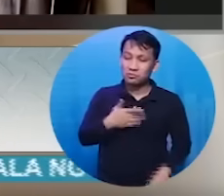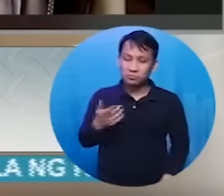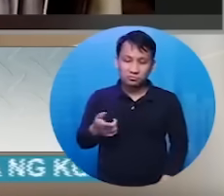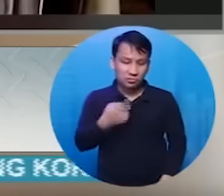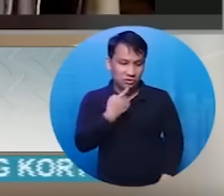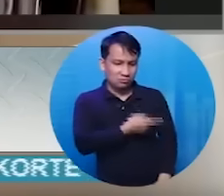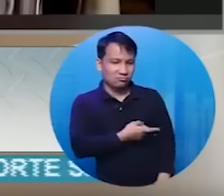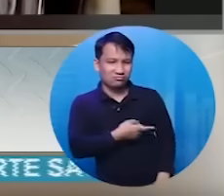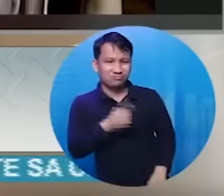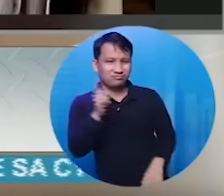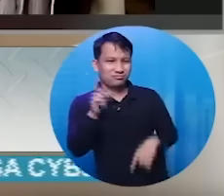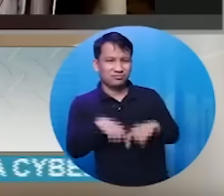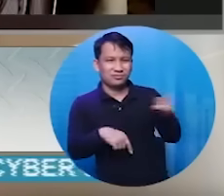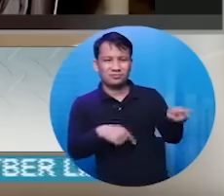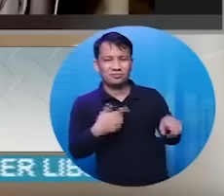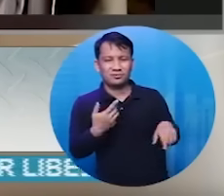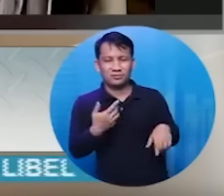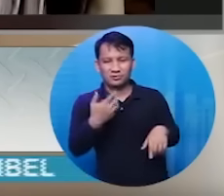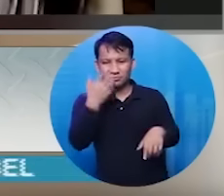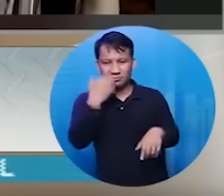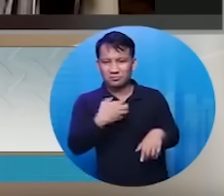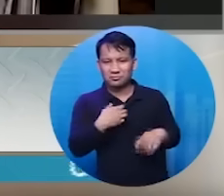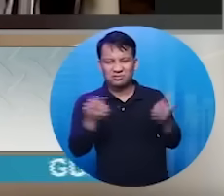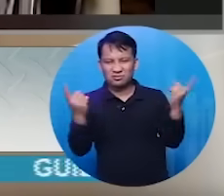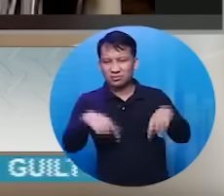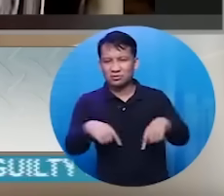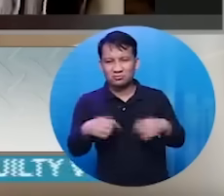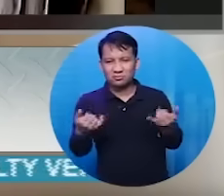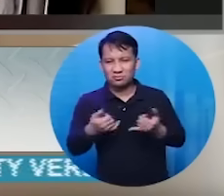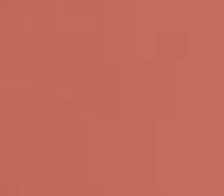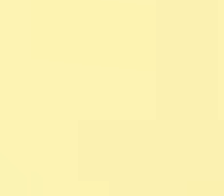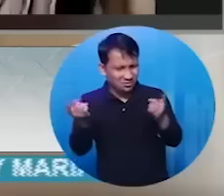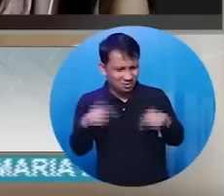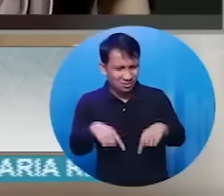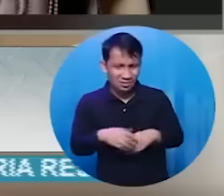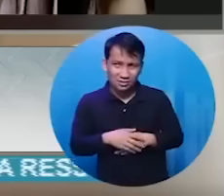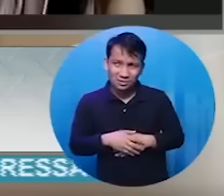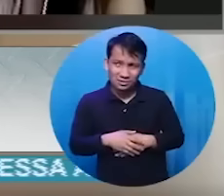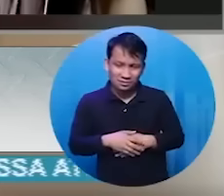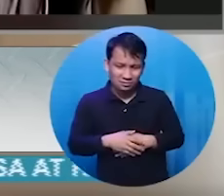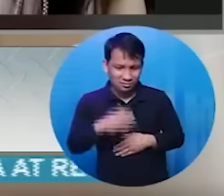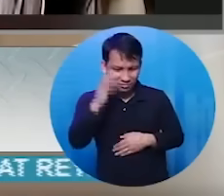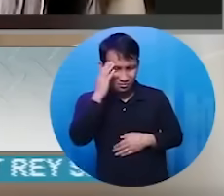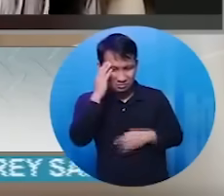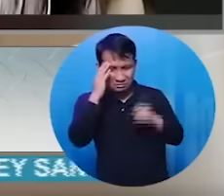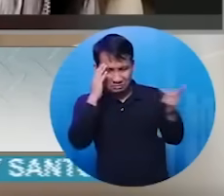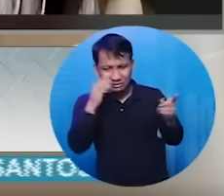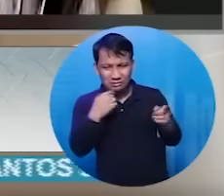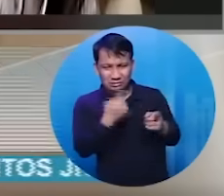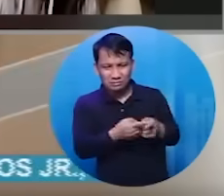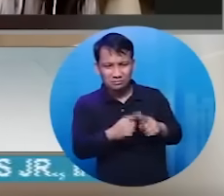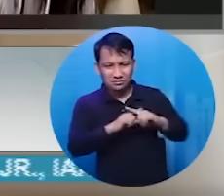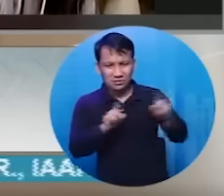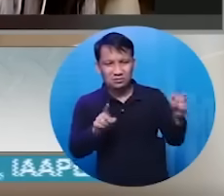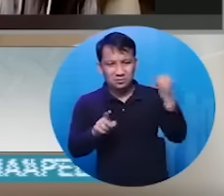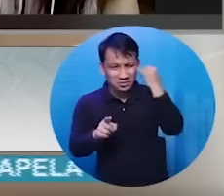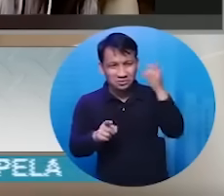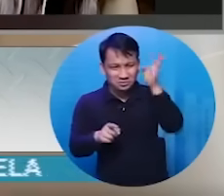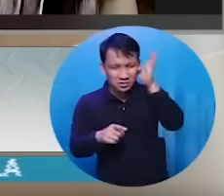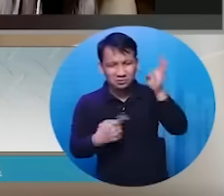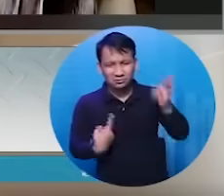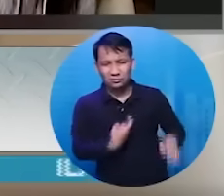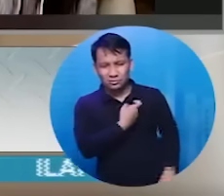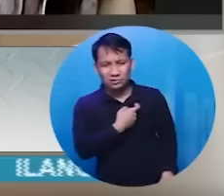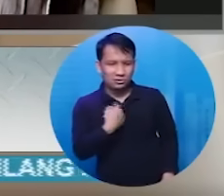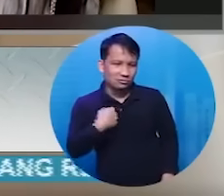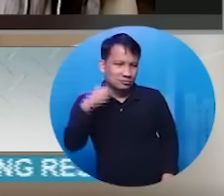Bali, hindi ko po talaga gustong humantong po kami sa ganito. Alam mo, ni Boy, nasasaktan si